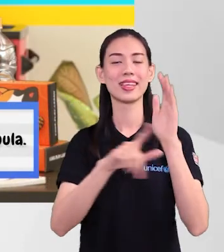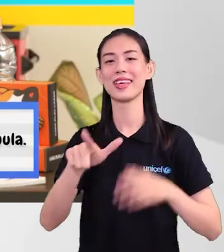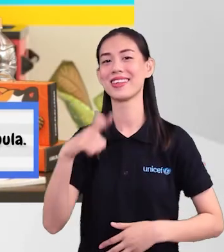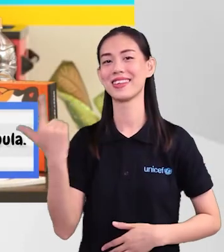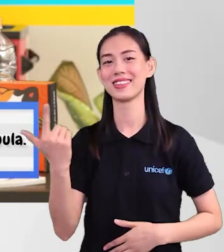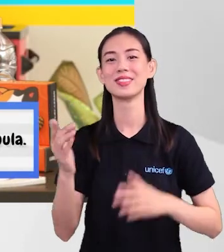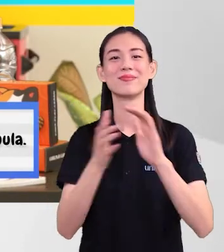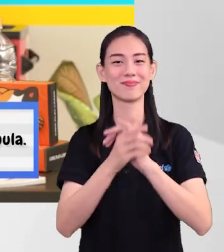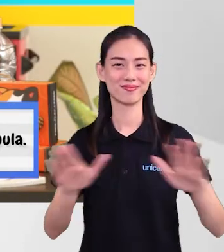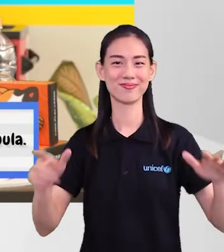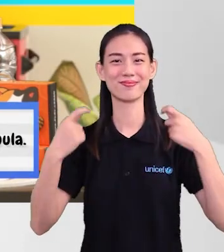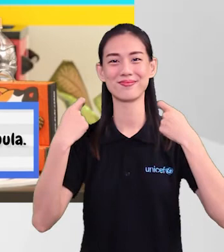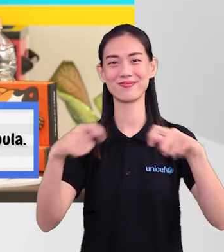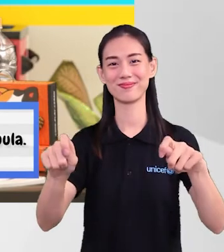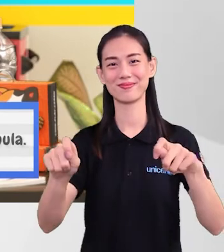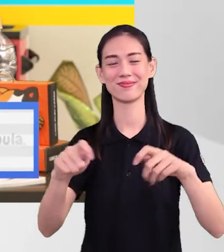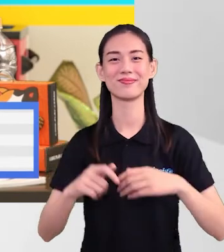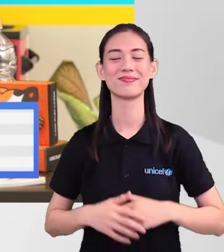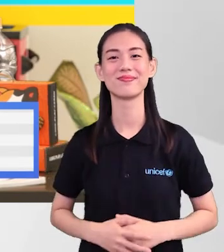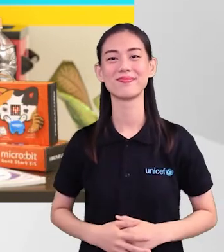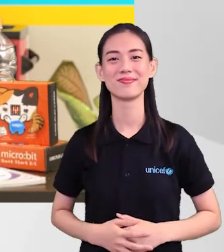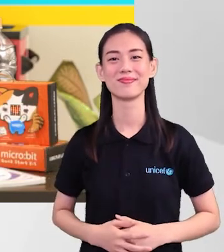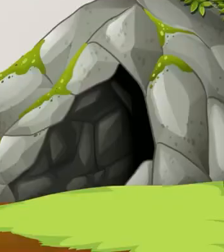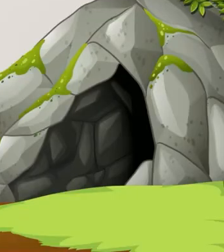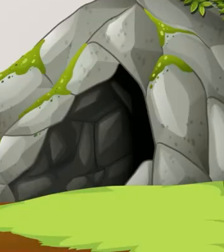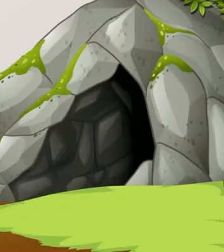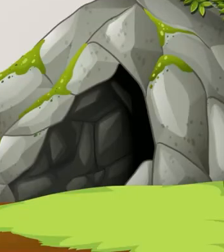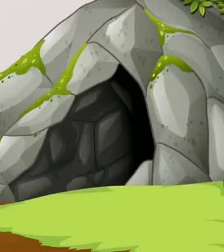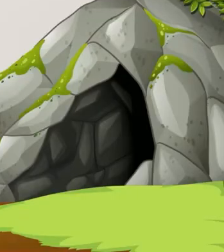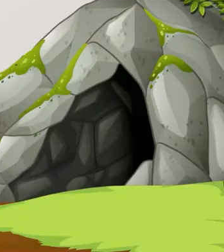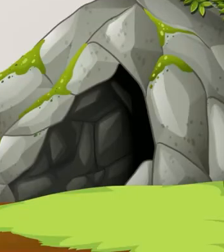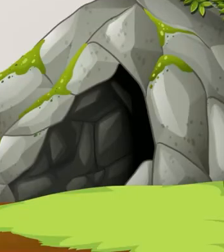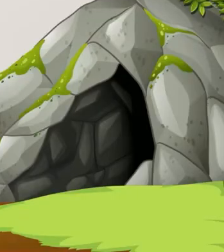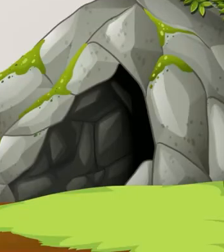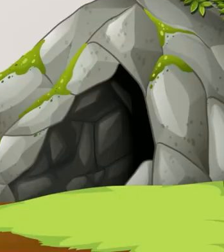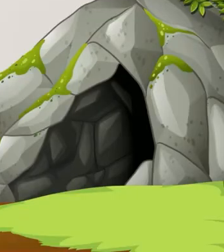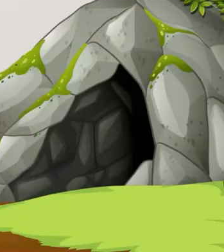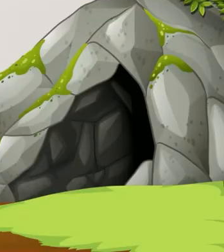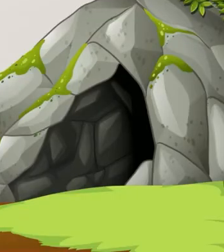cahaya untuk mencetuskan peristiwa lain pula. Selamat mencuba!